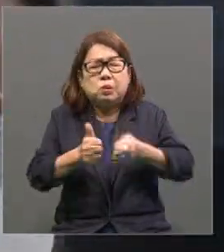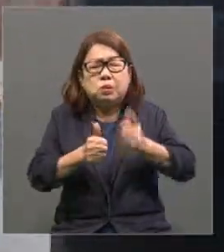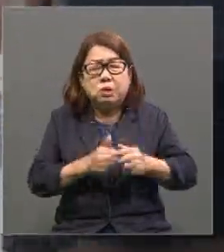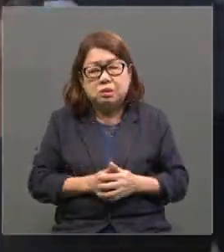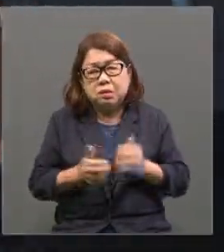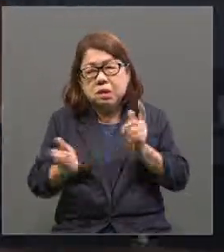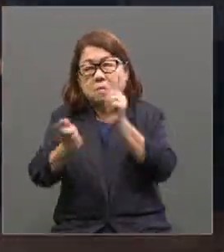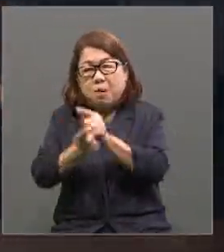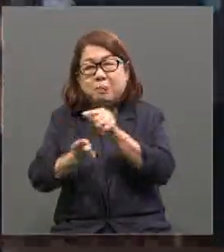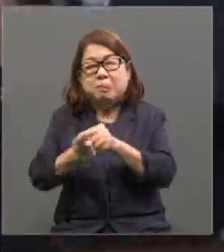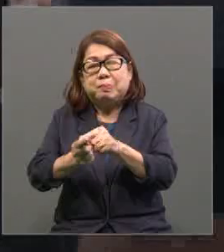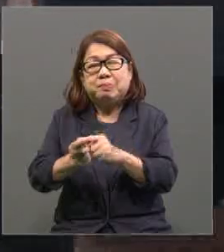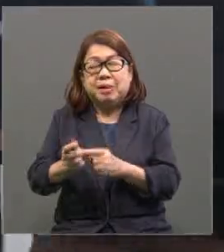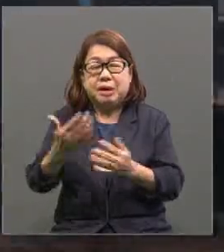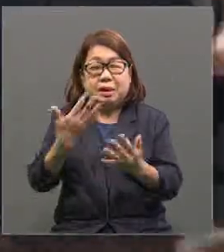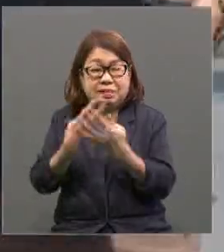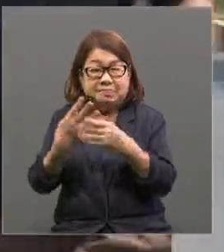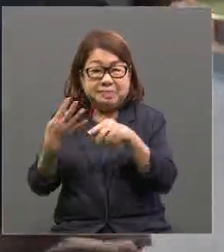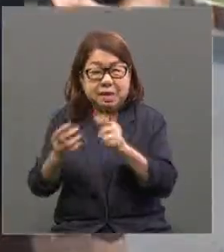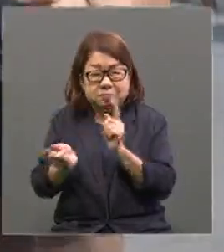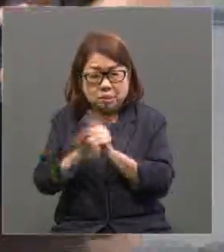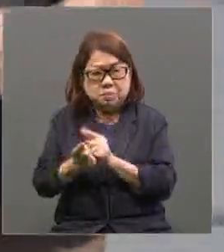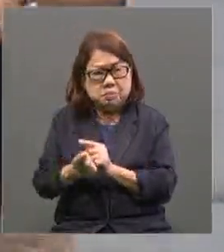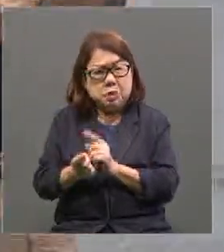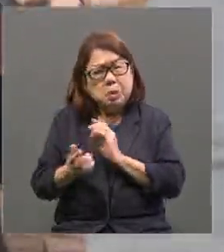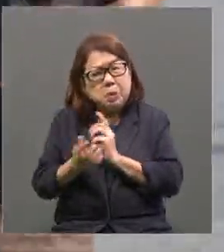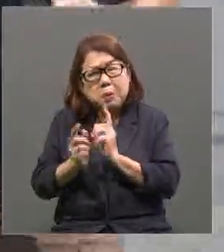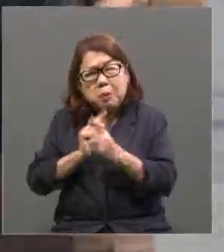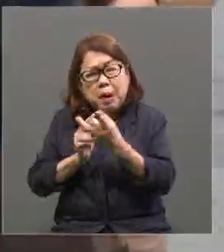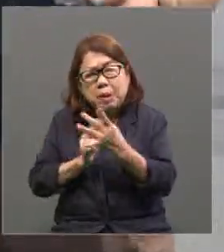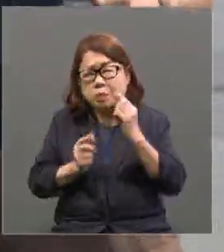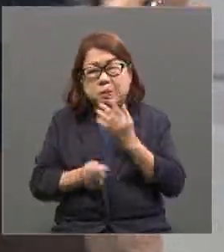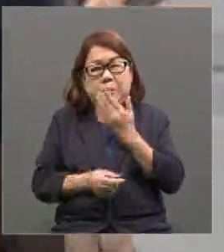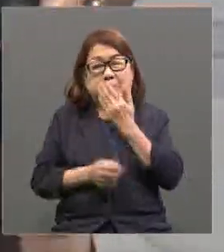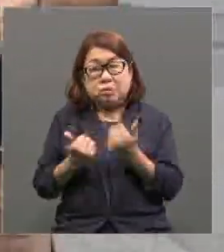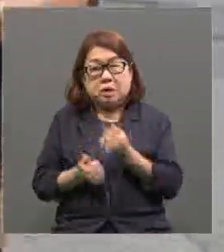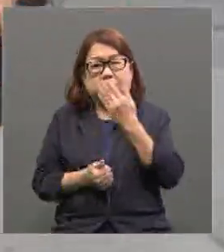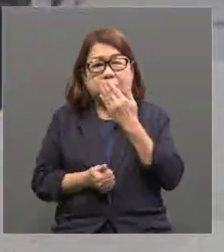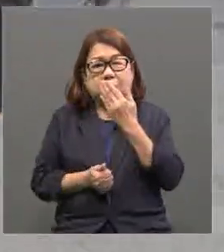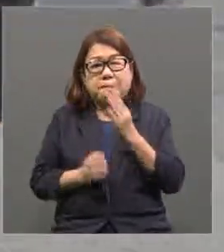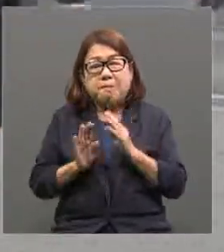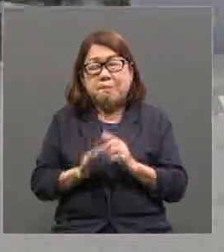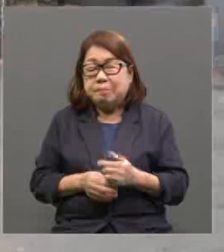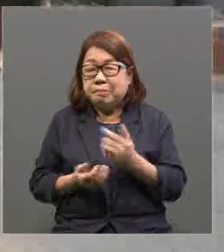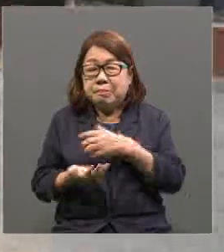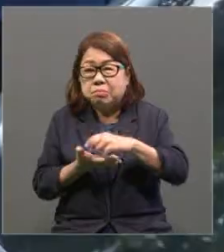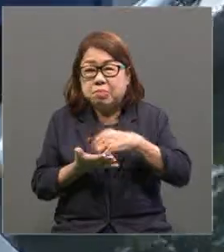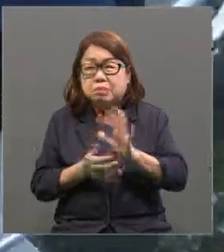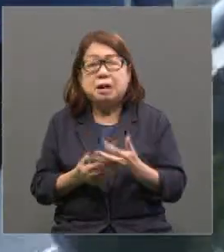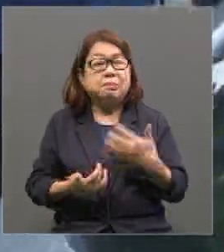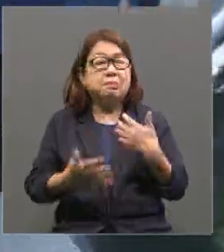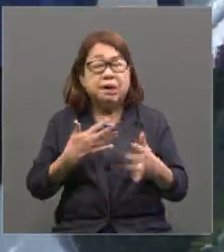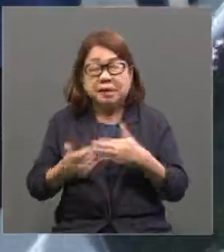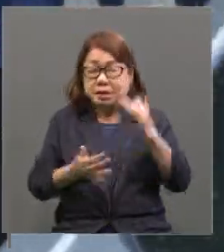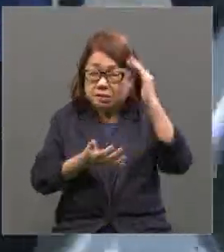ข้าไปพบกับแอมครับจึงอาจจะเป็นไปได้ว่าทำให้แอมเนี่ยไม่ยอมให้การอีกแล้วแต่ถึงจะไม่ยอมให้การบิ๊กโจ๊กบอกตำรวจไม่กังวลนะเพราะว่า